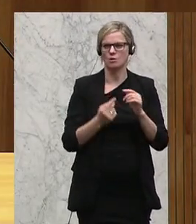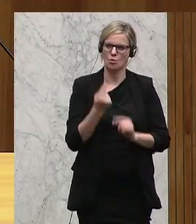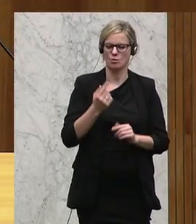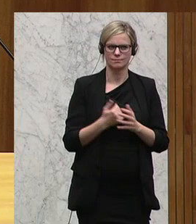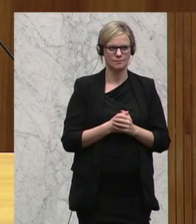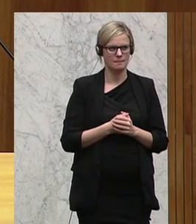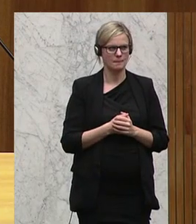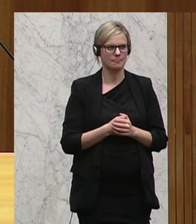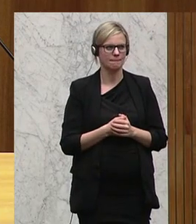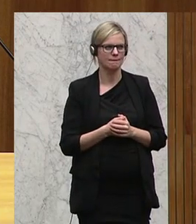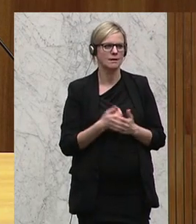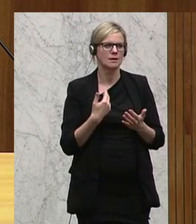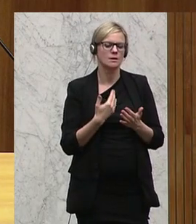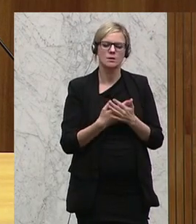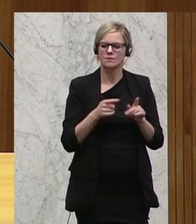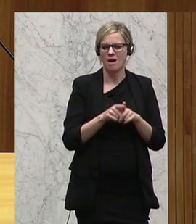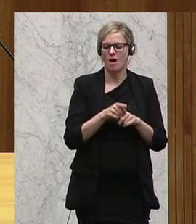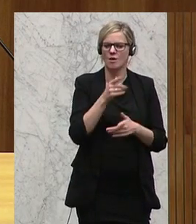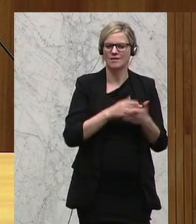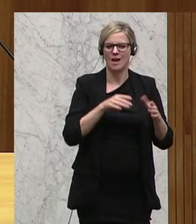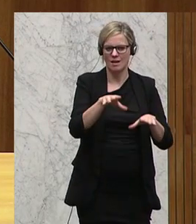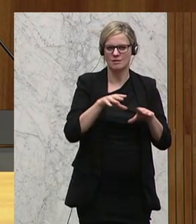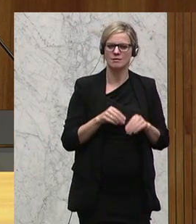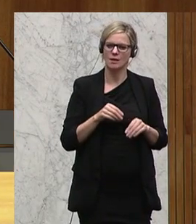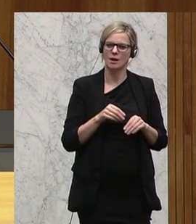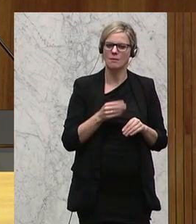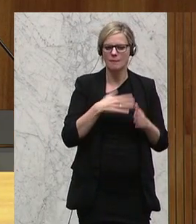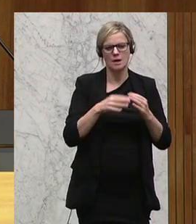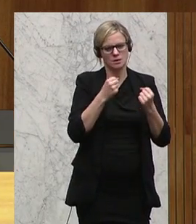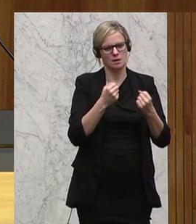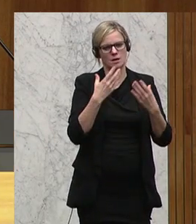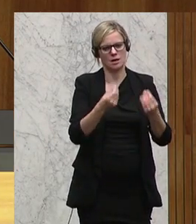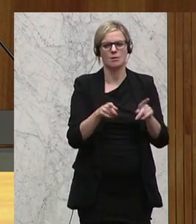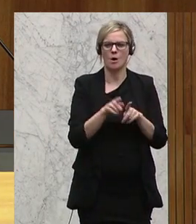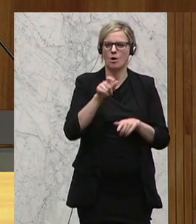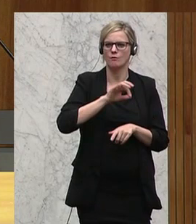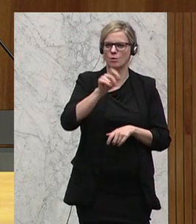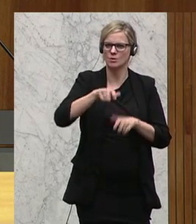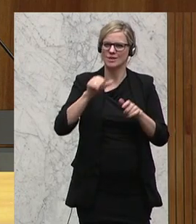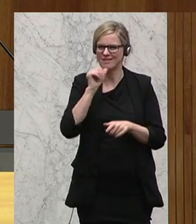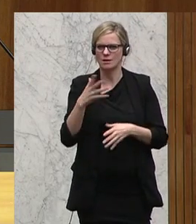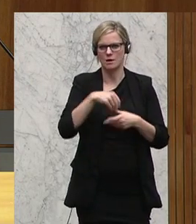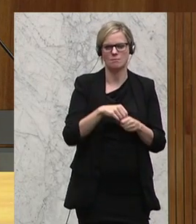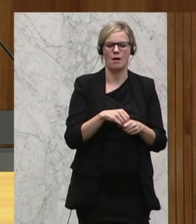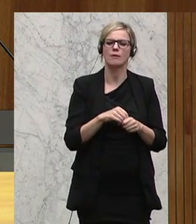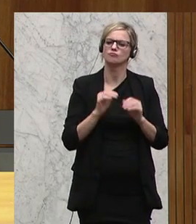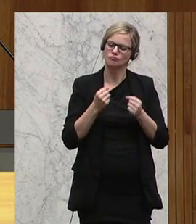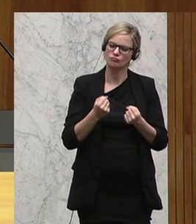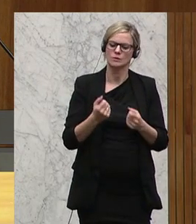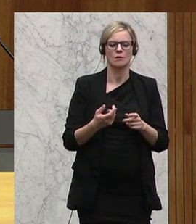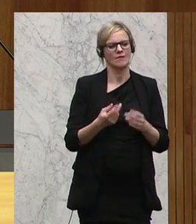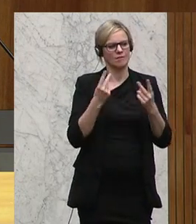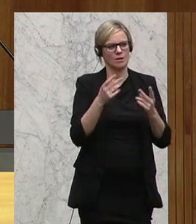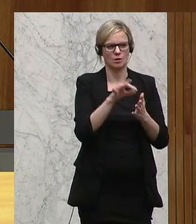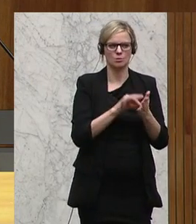geht dabei vor allem um die Sicherheit der Teilnehmer an Versammlungen, aber zum anderen natürlich auch um Nicht-Teilnehmer. Es werden einige wesentliche Punkte